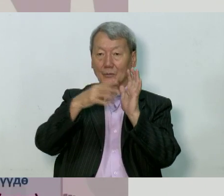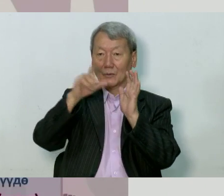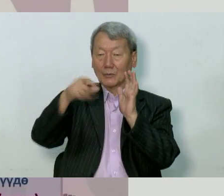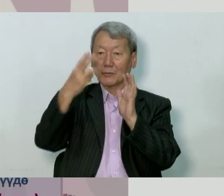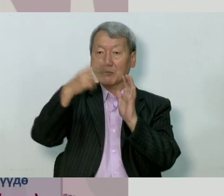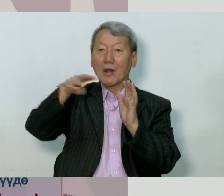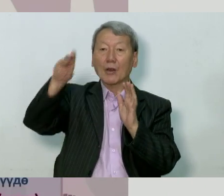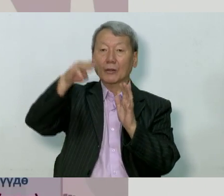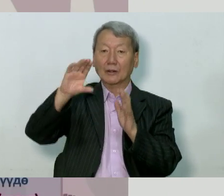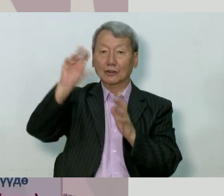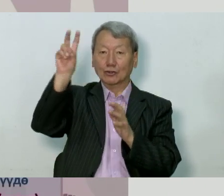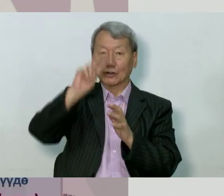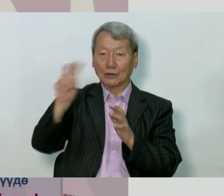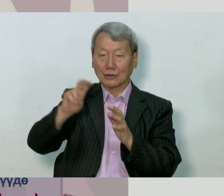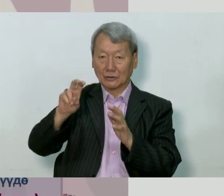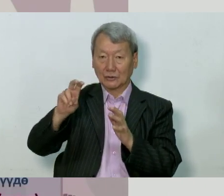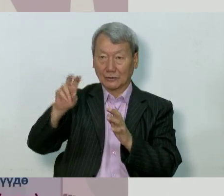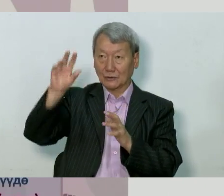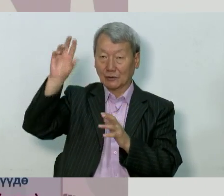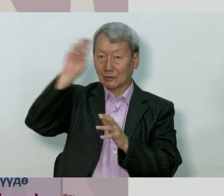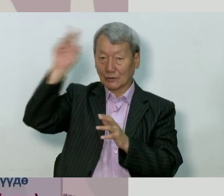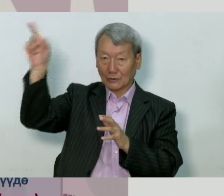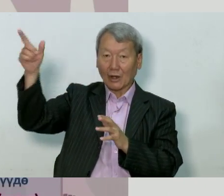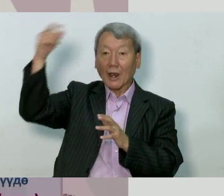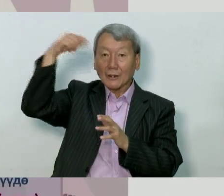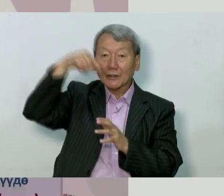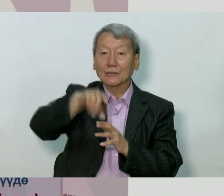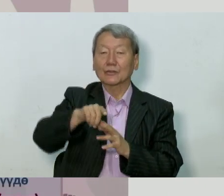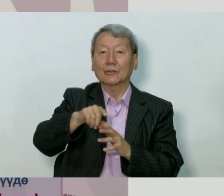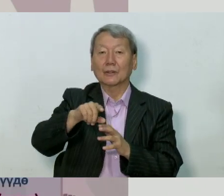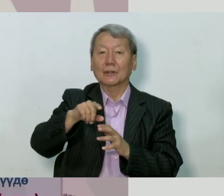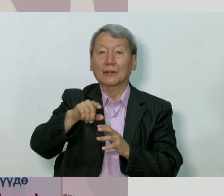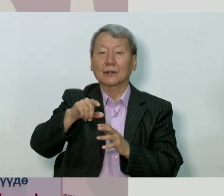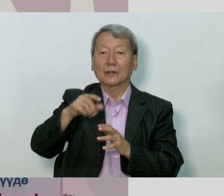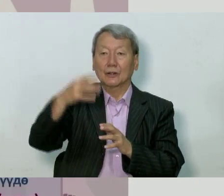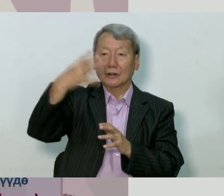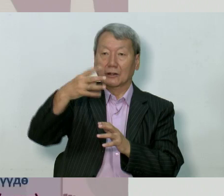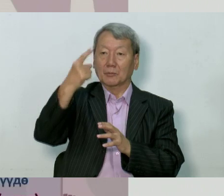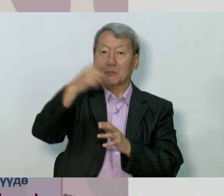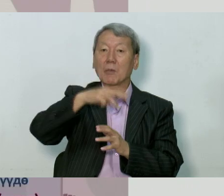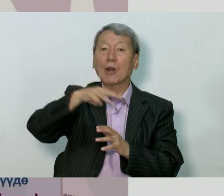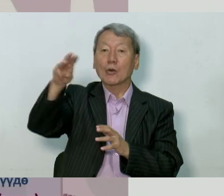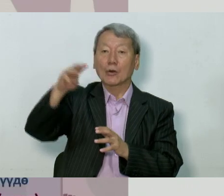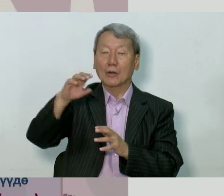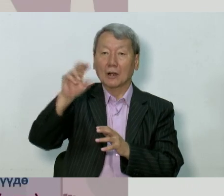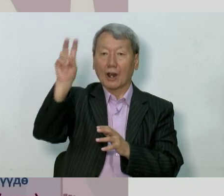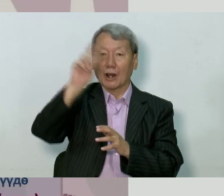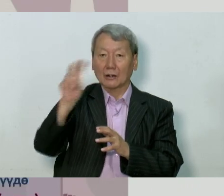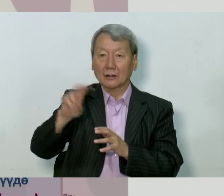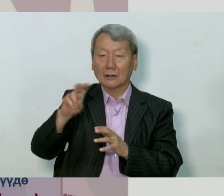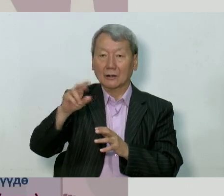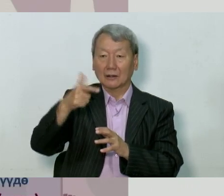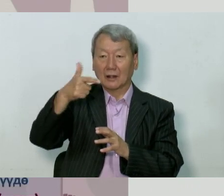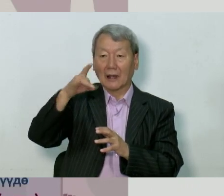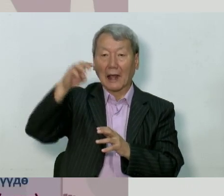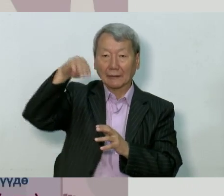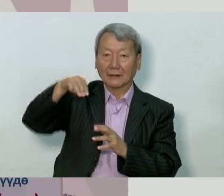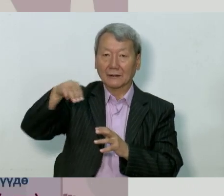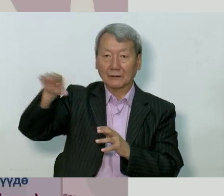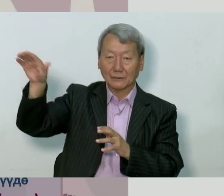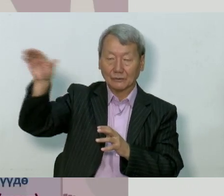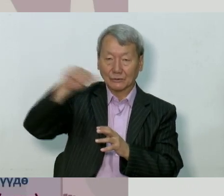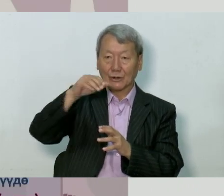408,1 миллион АКШ доллары суммасында, анын ичинде 41 миллион АКШ доллар бул грант түрүндө жана